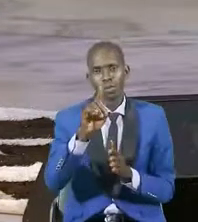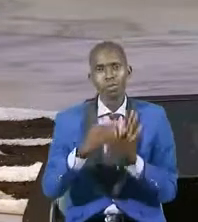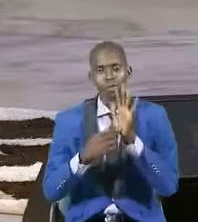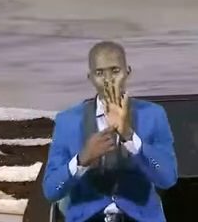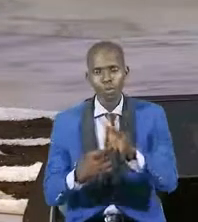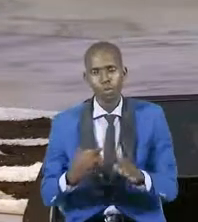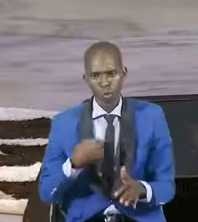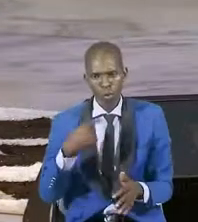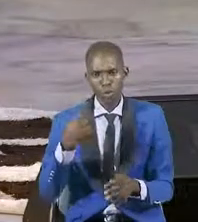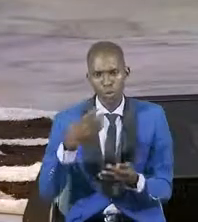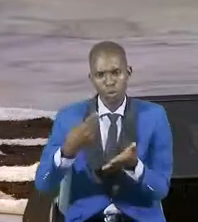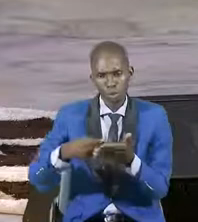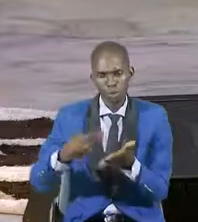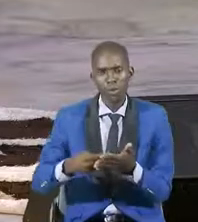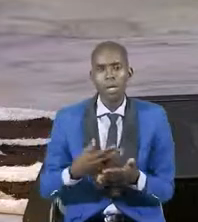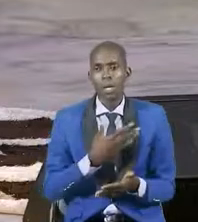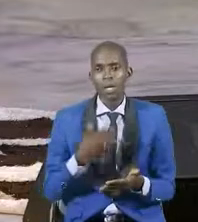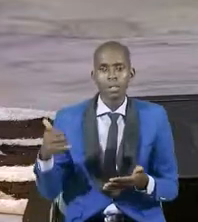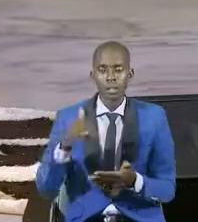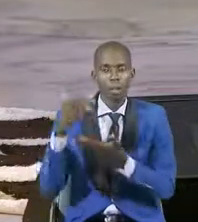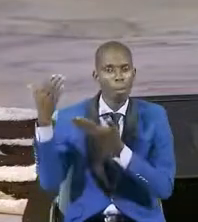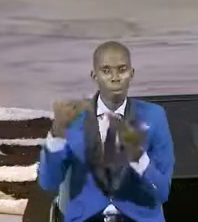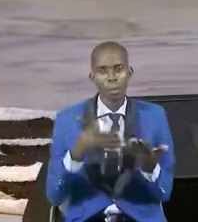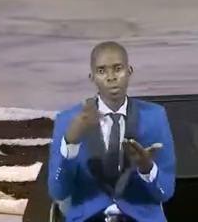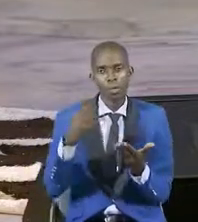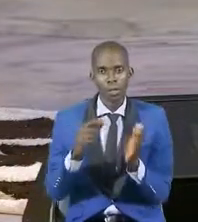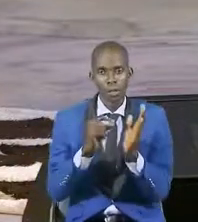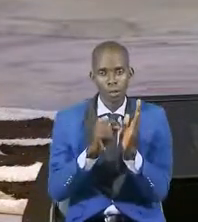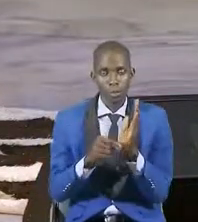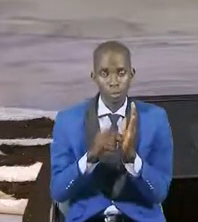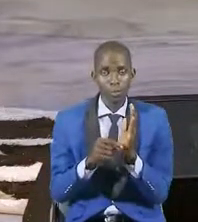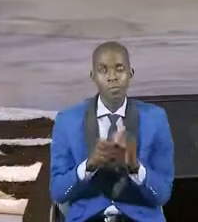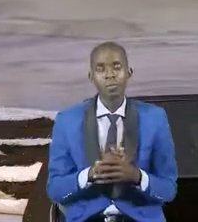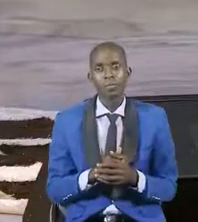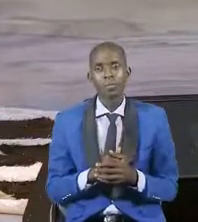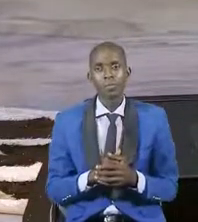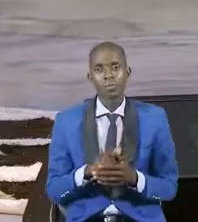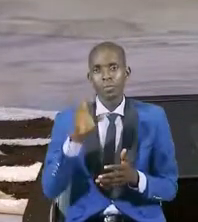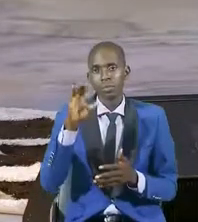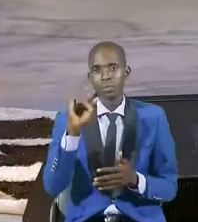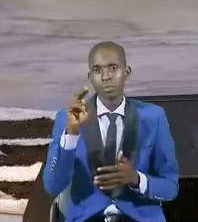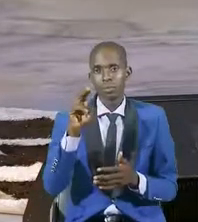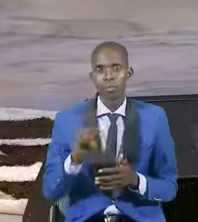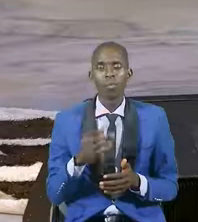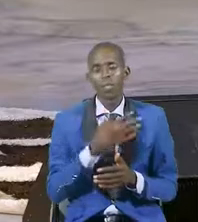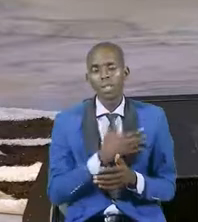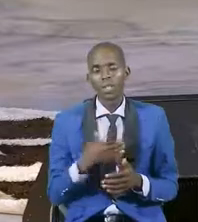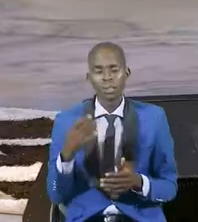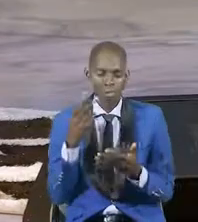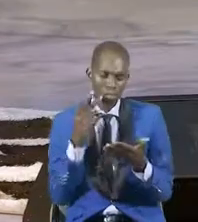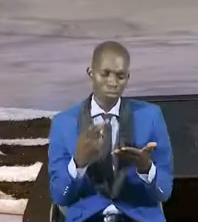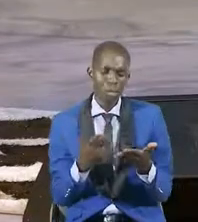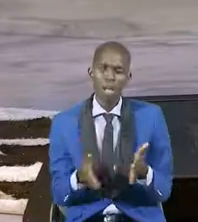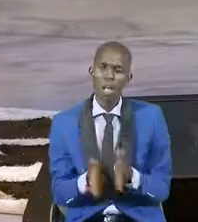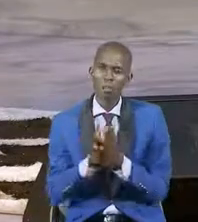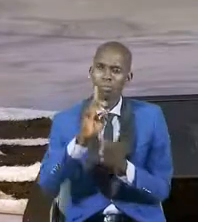la monnaie avec laquelle on paie le tribut. Et ils lui présentèrent un denier. Le verset 20. Il